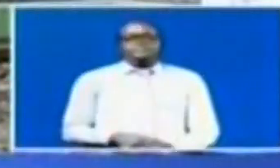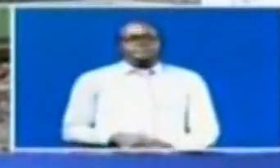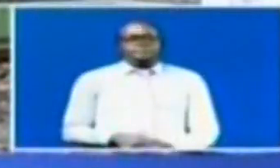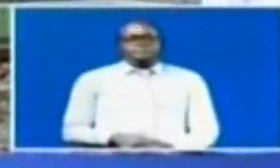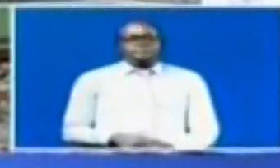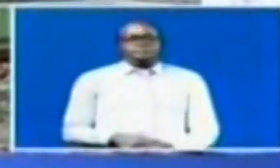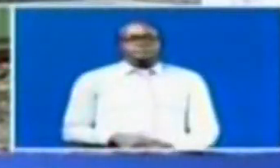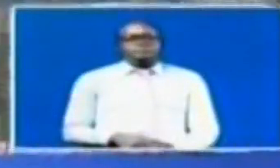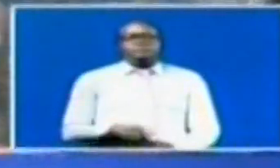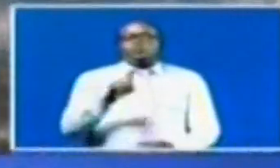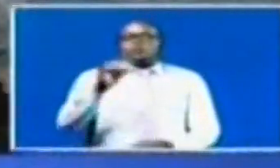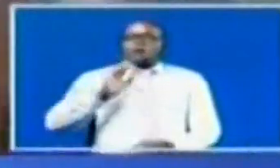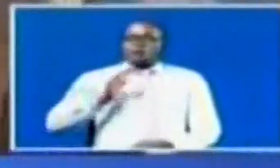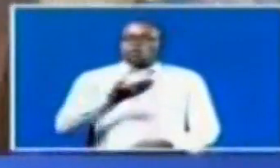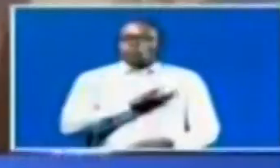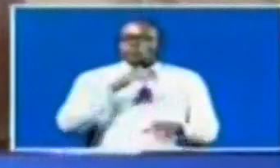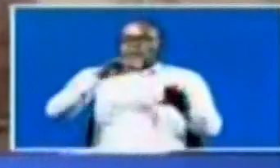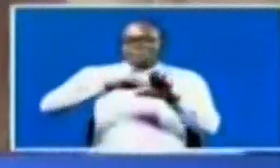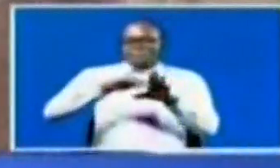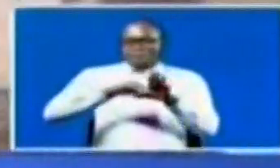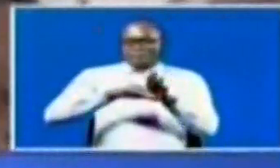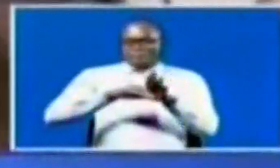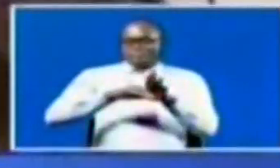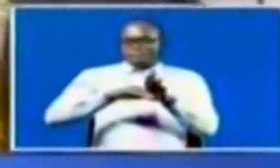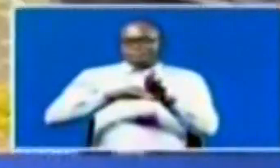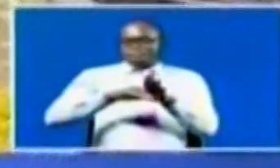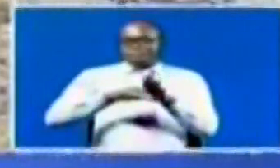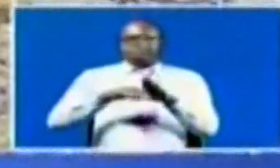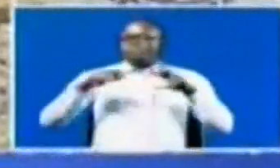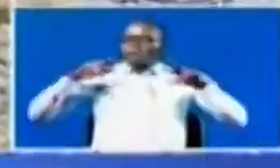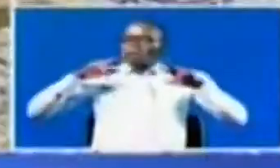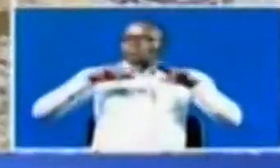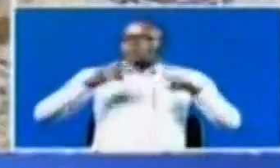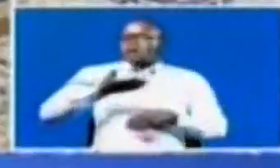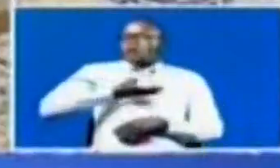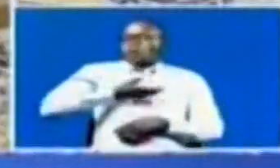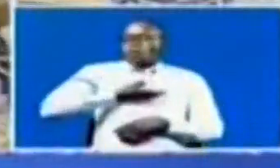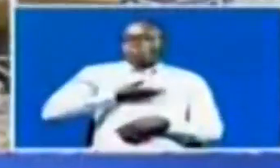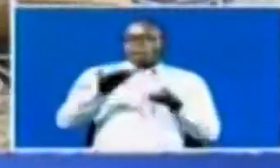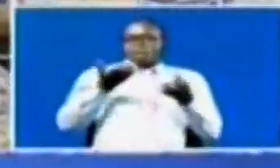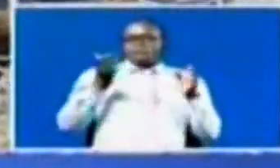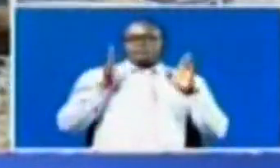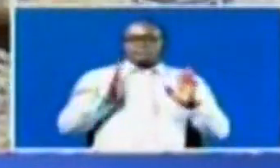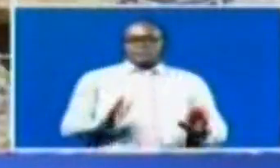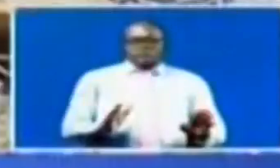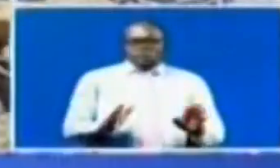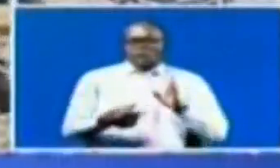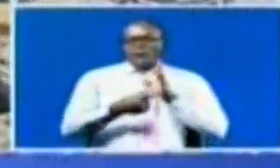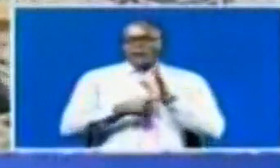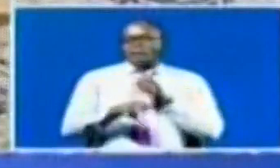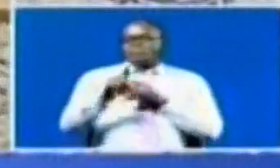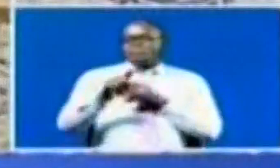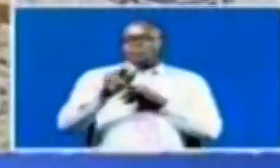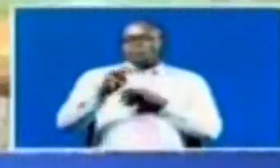Kwa mujibu wa mwanakamati mmoja wa ushirika wa wakazi wa Gigiri, hoteli hiyo inayomilikiwa na mfanyabiashara Praful Kumar